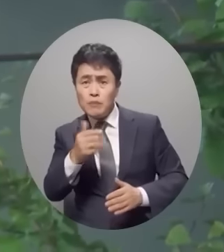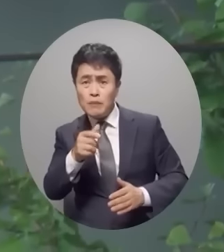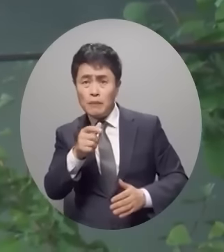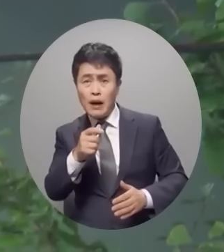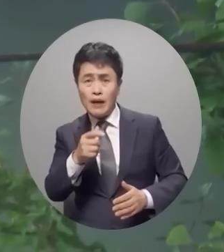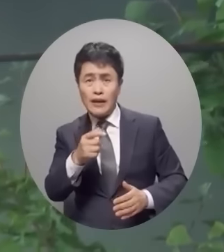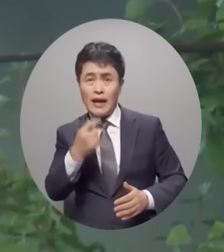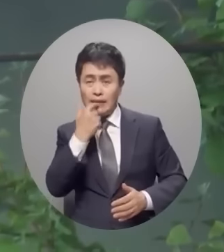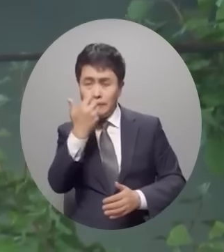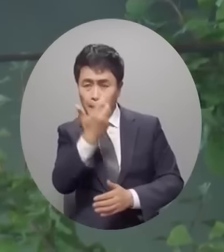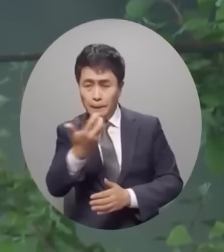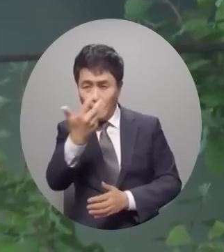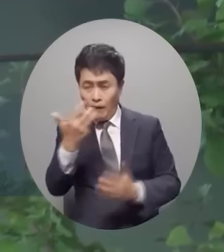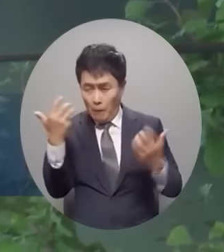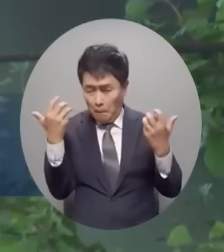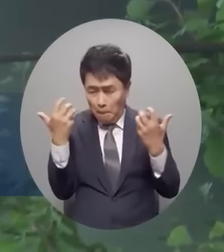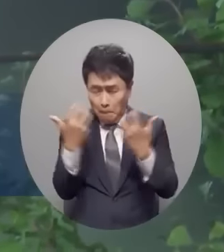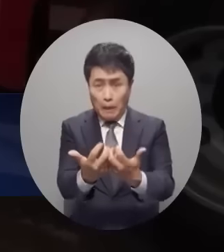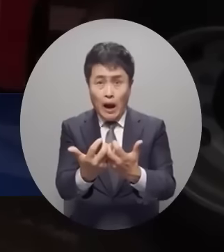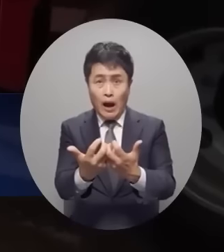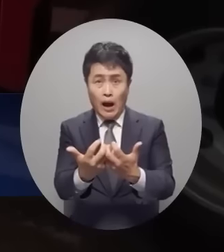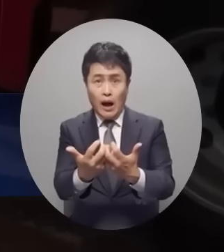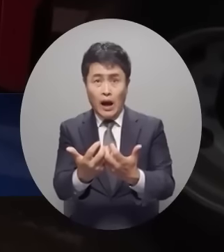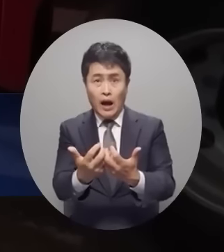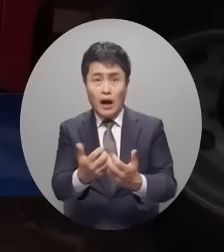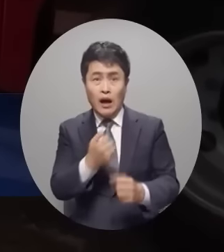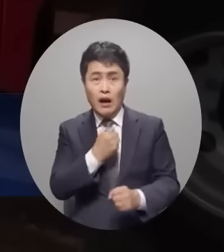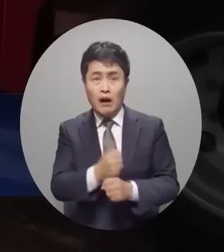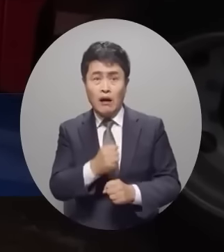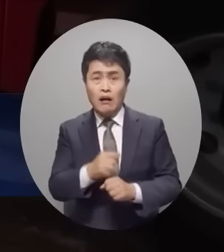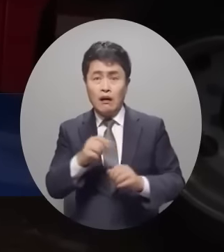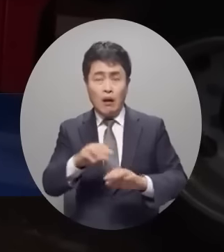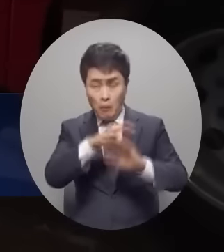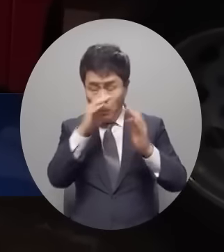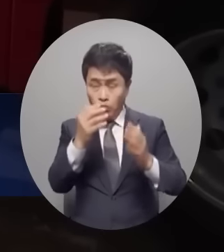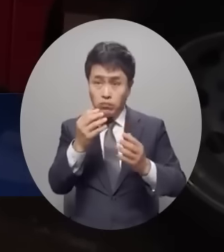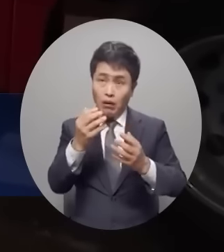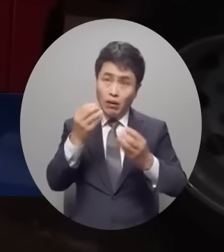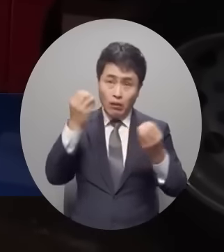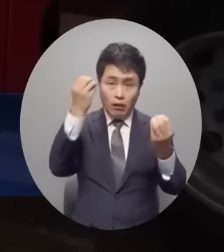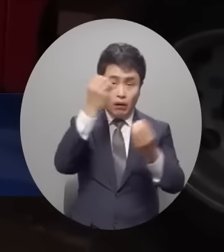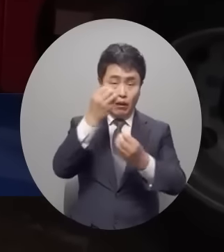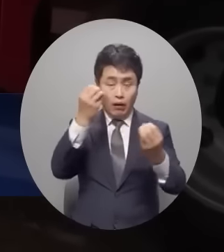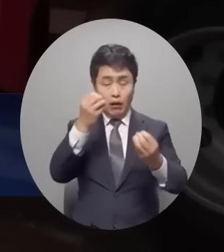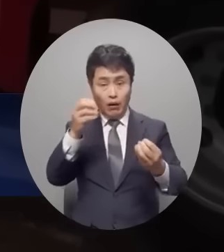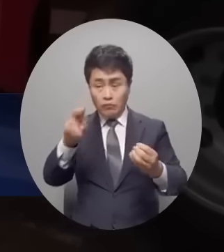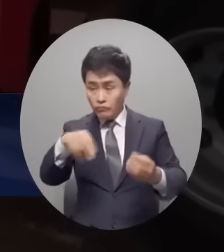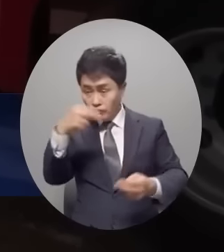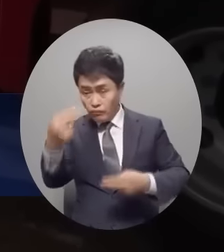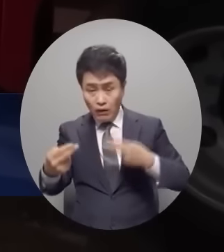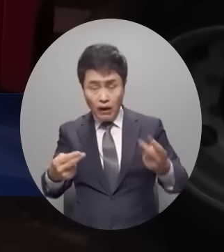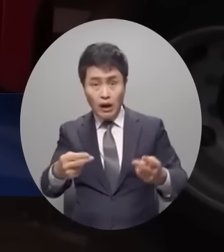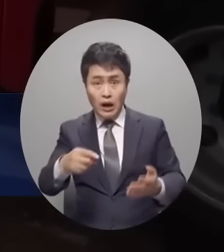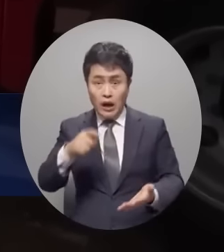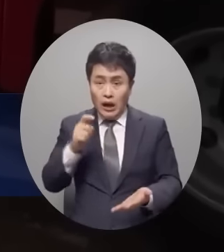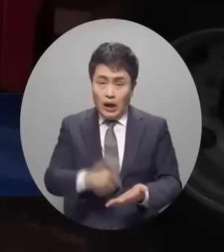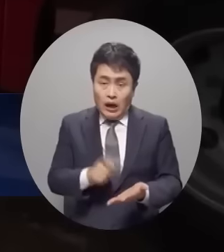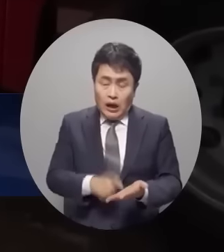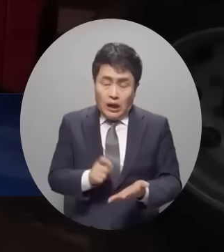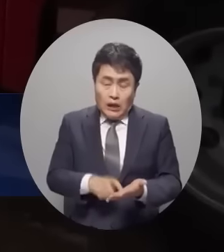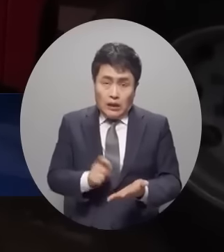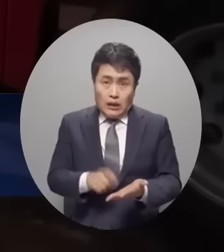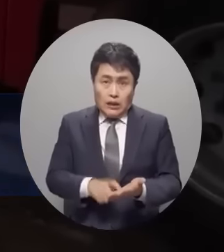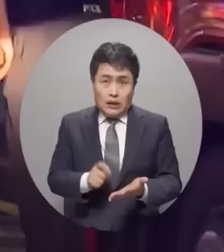정도로 상황은 급박했습니다. 다들 이제 거의 혼미한 상태로 나오시더라고요. 조금 쓰러져 계시고 급박한 상황이었던 것